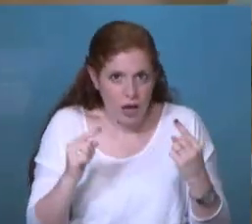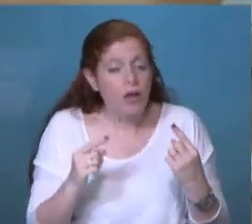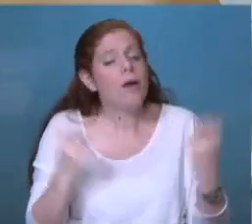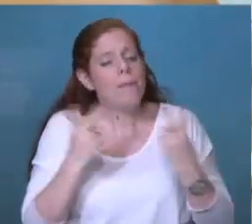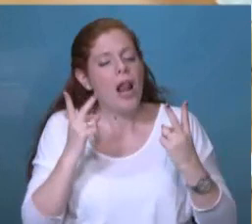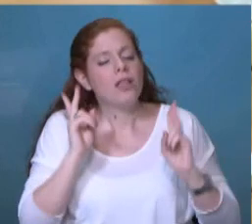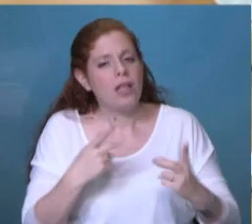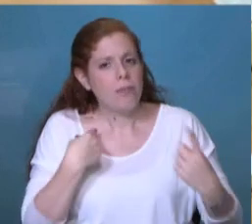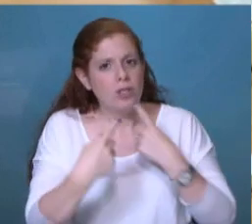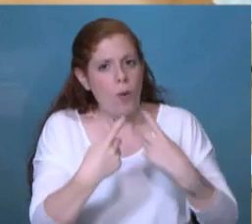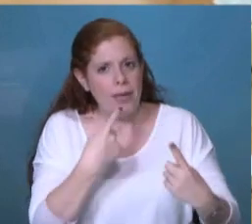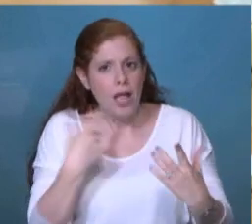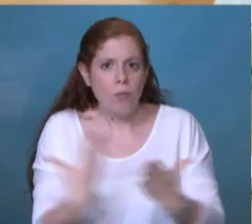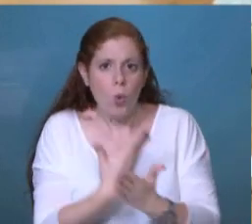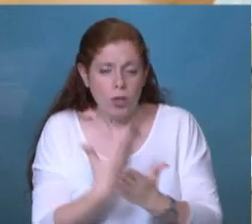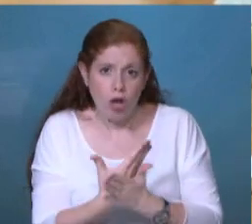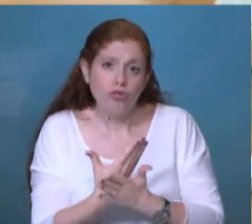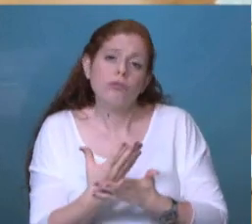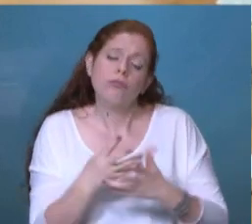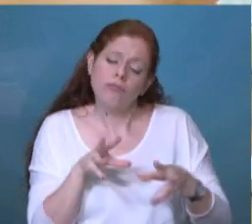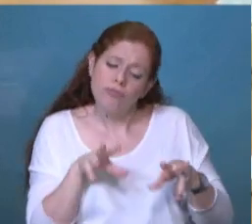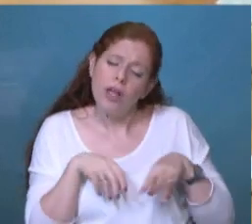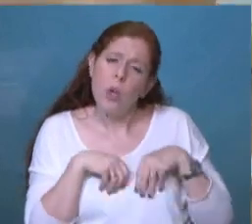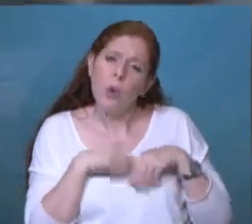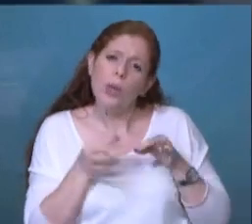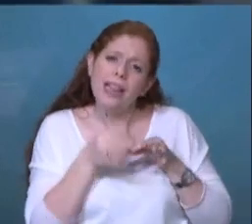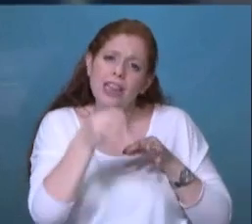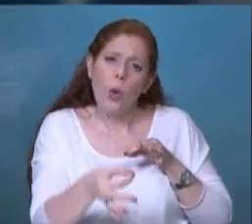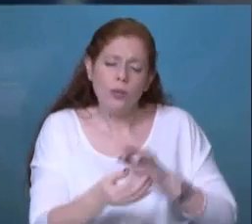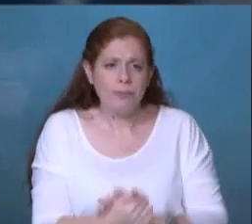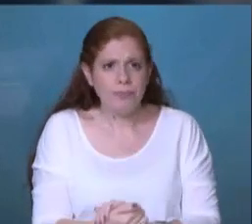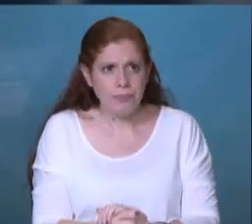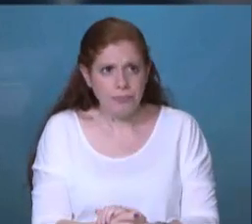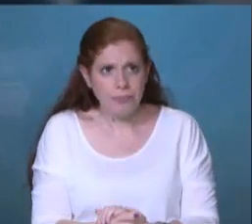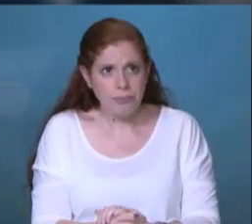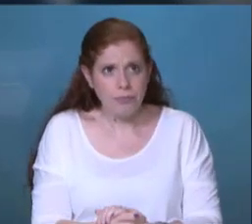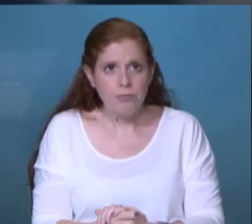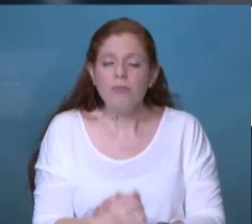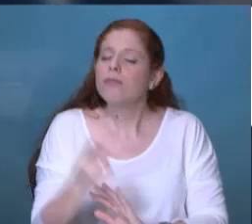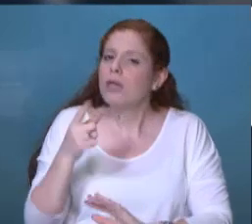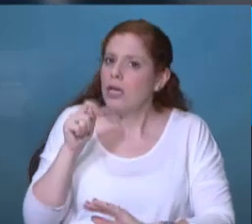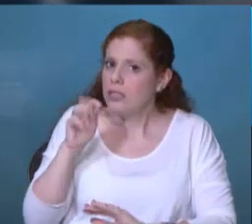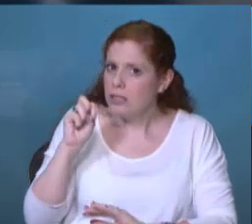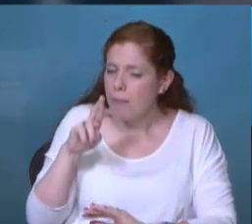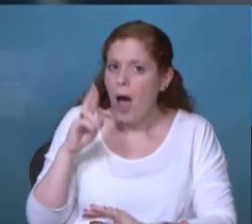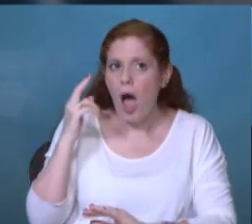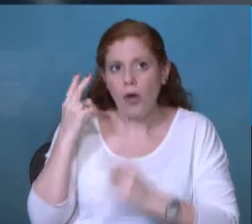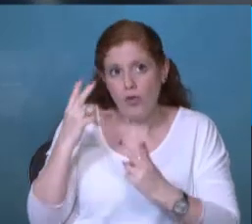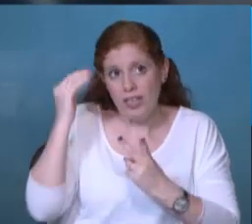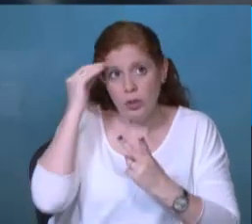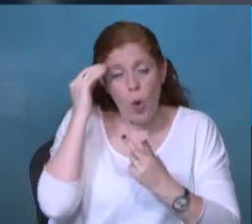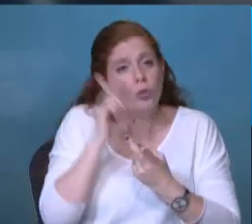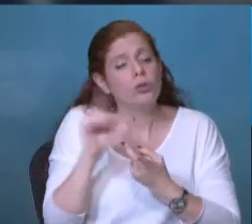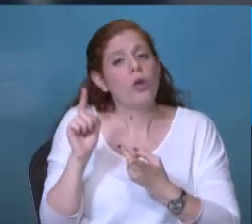ומתן מחודש, ונכונות לדחות את המועד. כן, אז תמר, חשוב לזכור ולהזכיר שזה לא הפלונטר